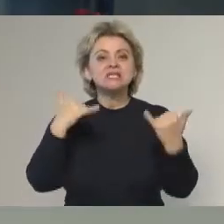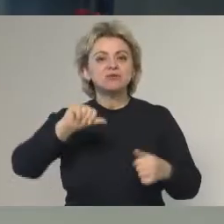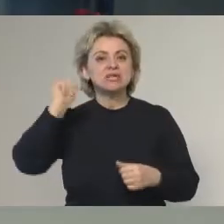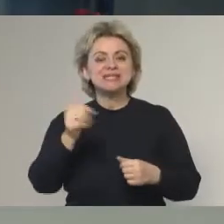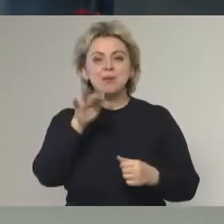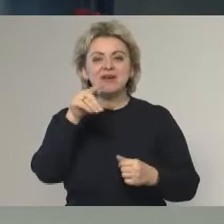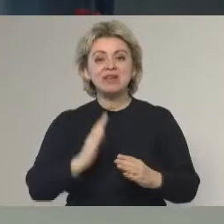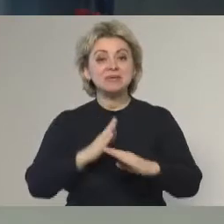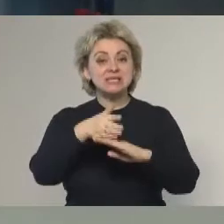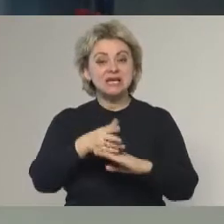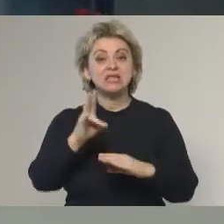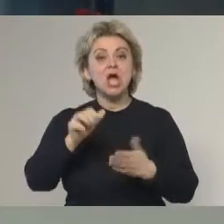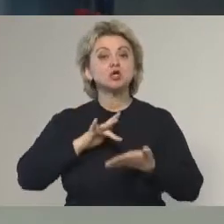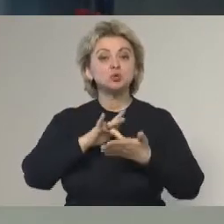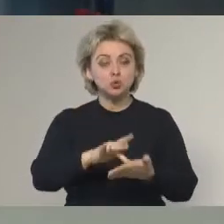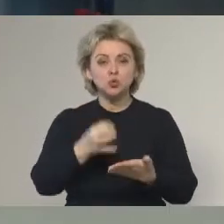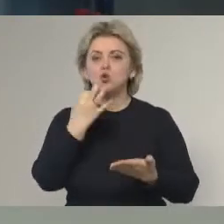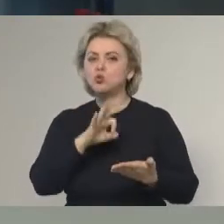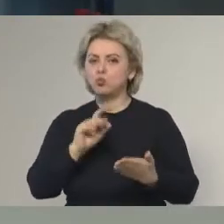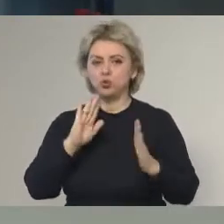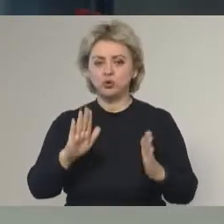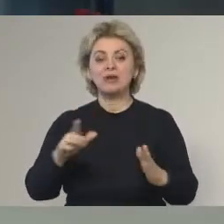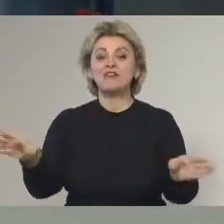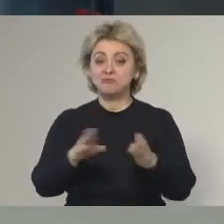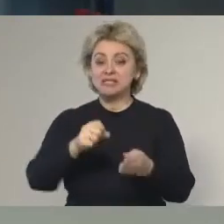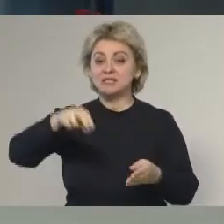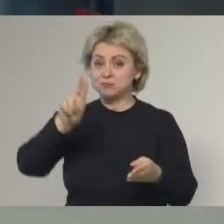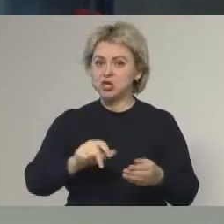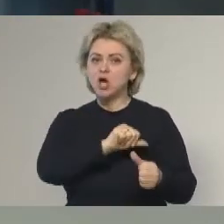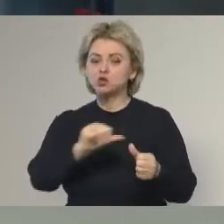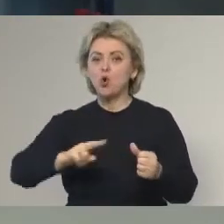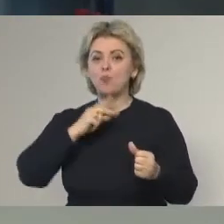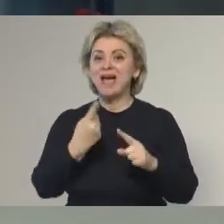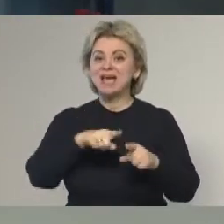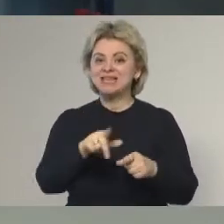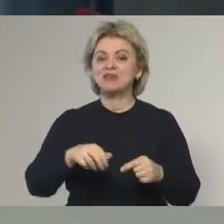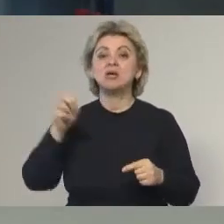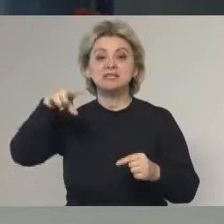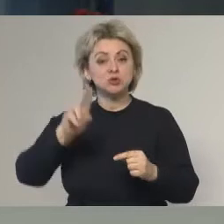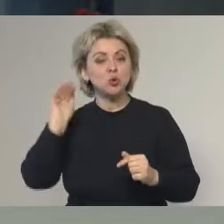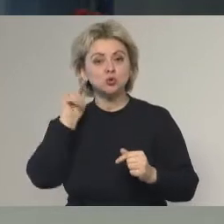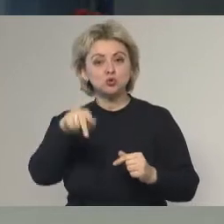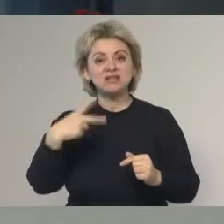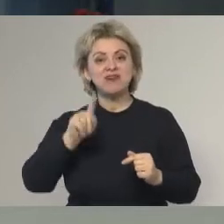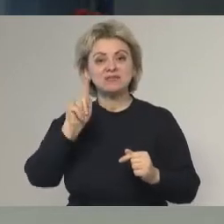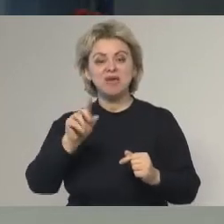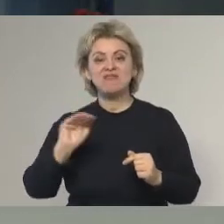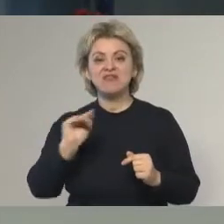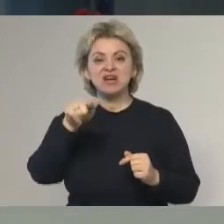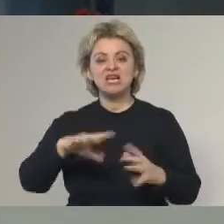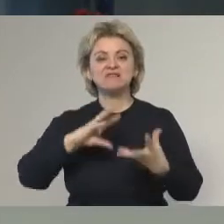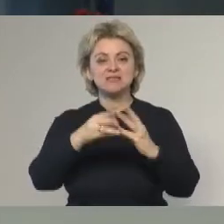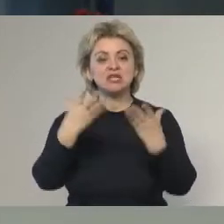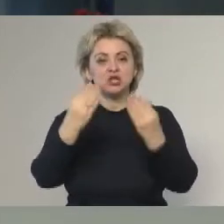Сегодня самое время сходить на экскурсию. Любую, лишь бы с гидом. И особенно внимательно этого гида послушать. Ведь 21 февраля